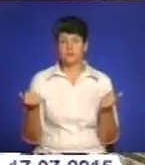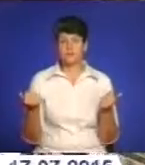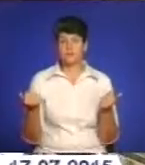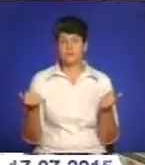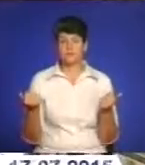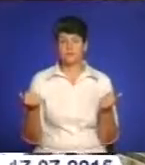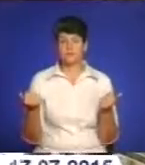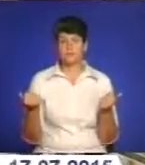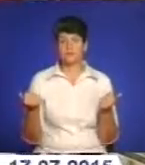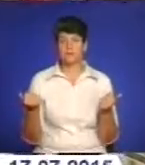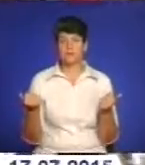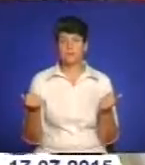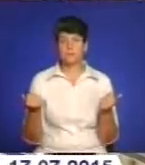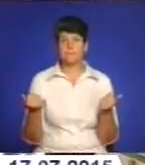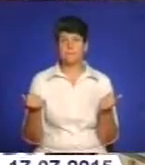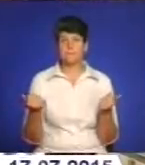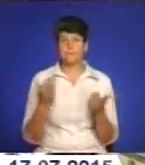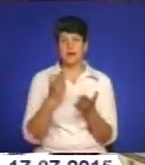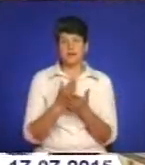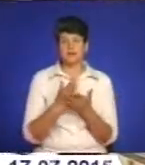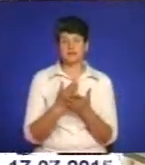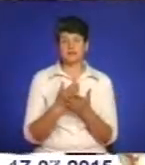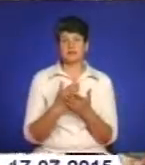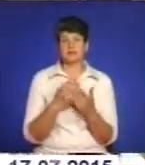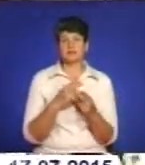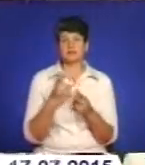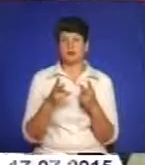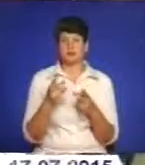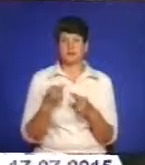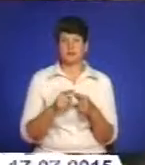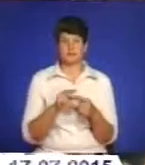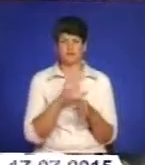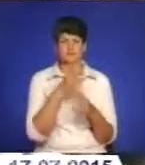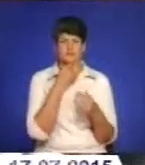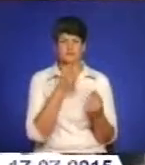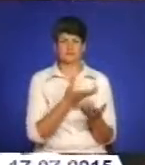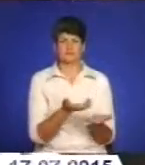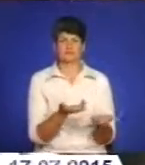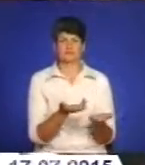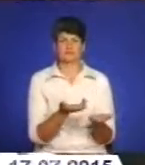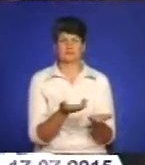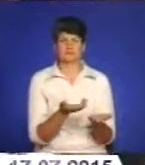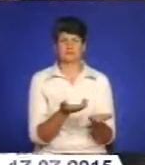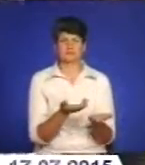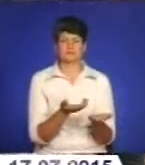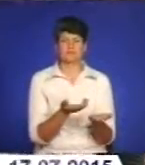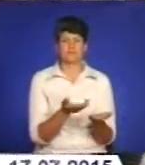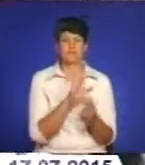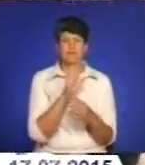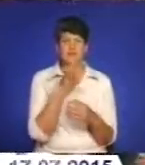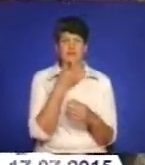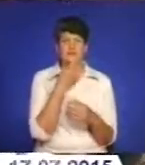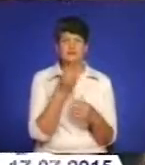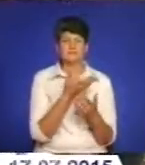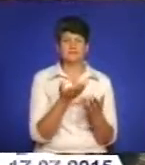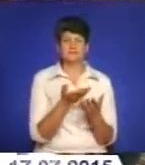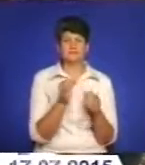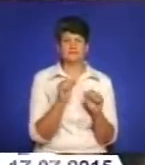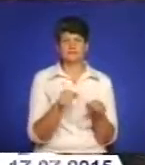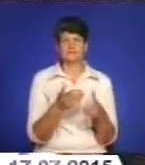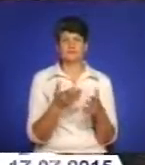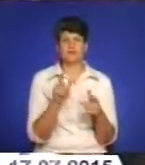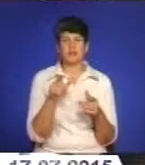ну, маються якісь претензії відносно цього. Тому що, ну, якось воно не естетично, звісно, розумієте? Неестетично, якісь, може, якісь